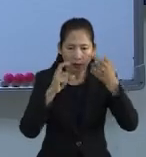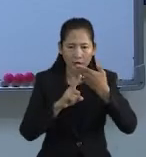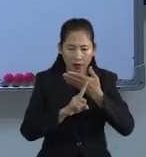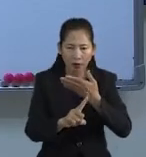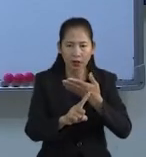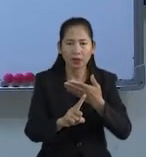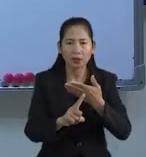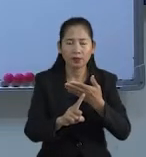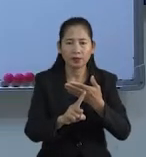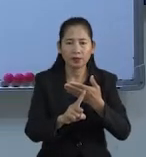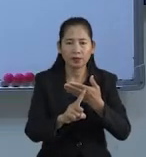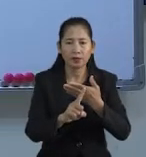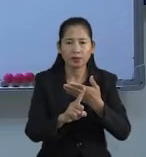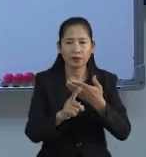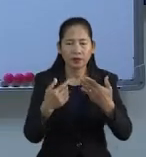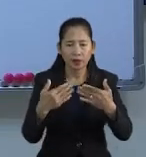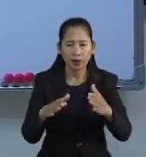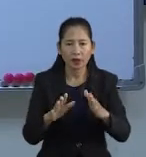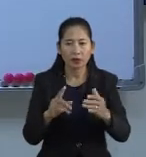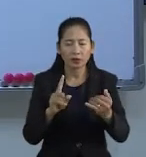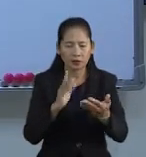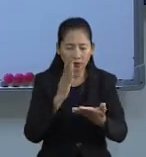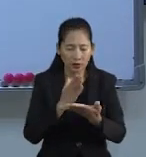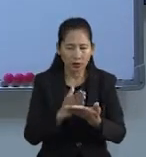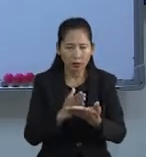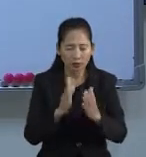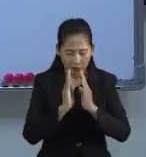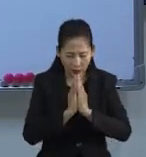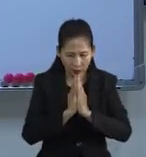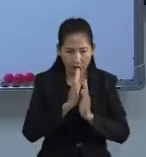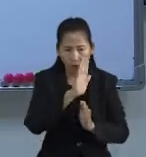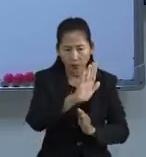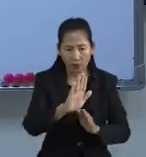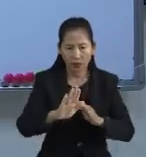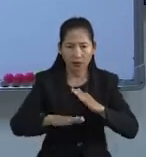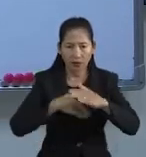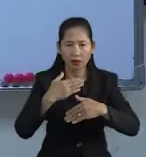nè hay trong chậm đấy cũng xong chun po con được ngọt